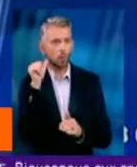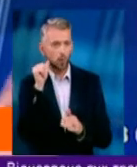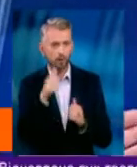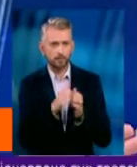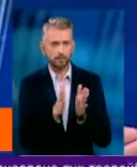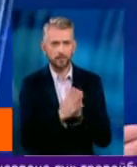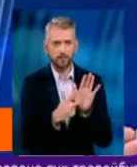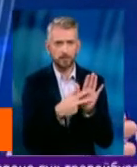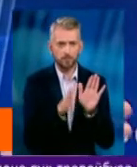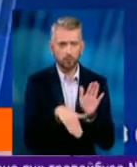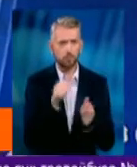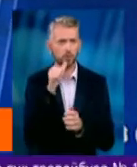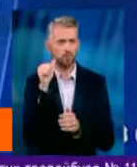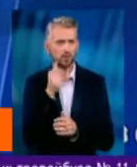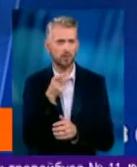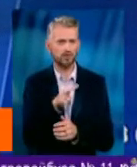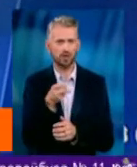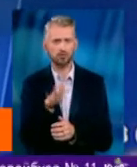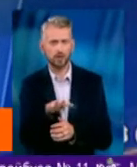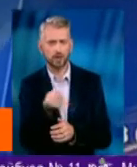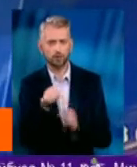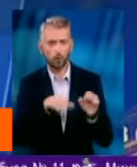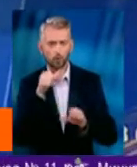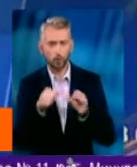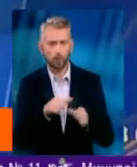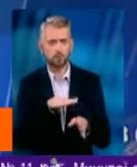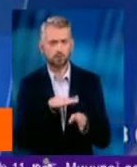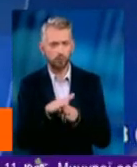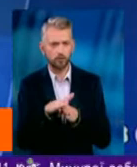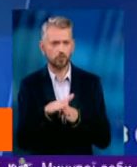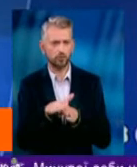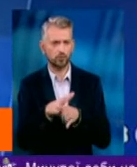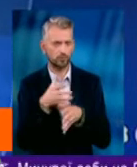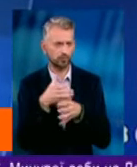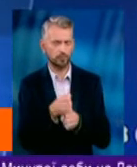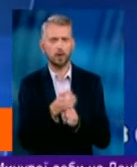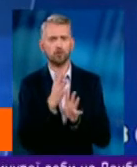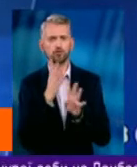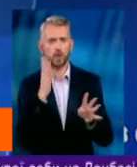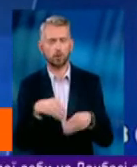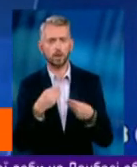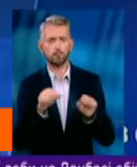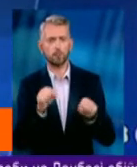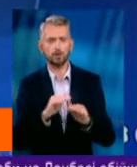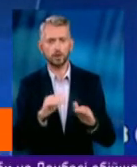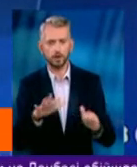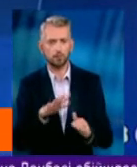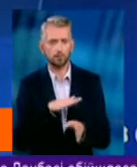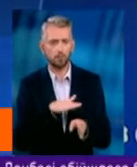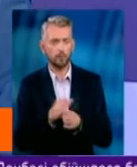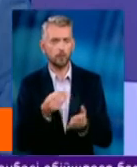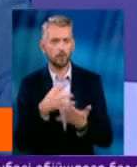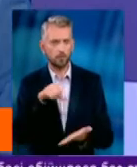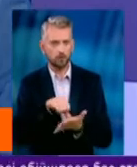8, позаминулому 2 чи 4. І в цьому році повністю закриваємо чергу, даємо цим можливість цим дітям стати повноцінними